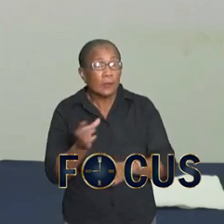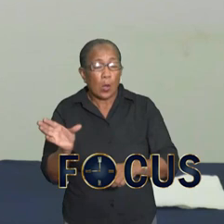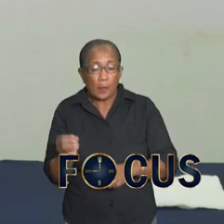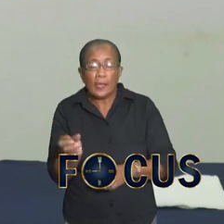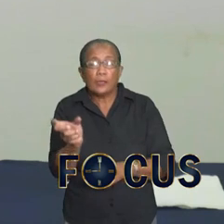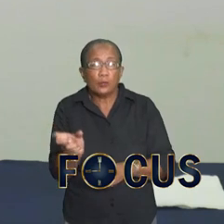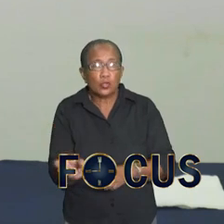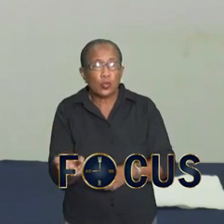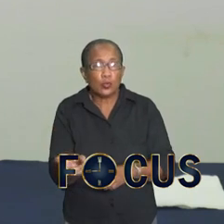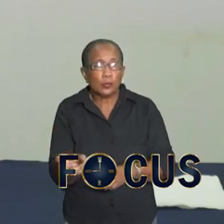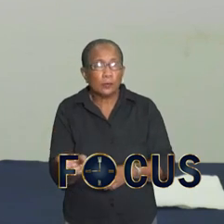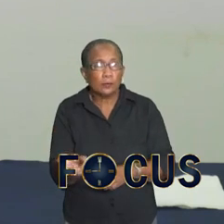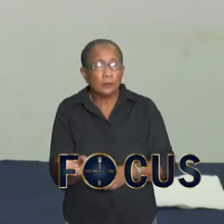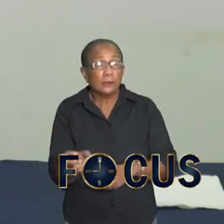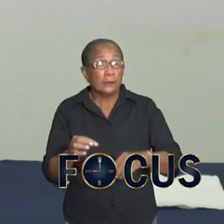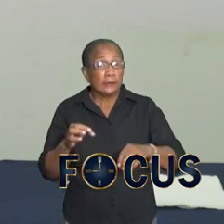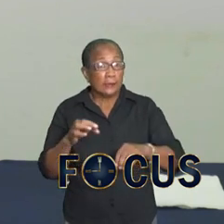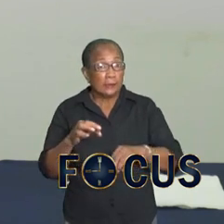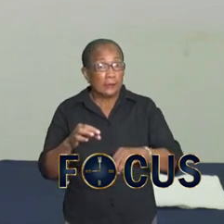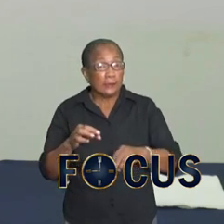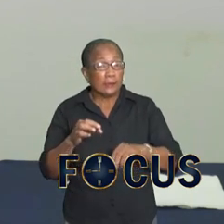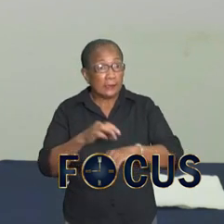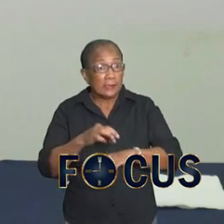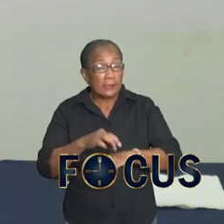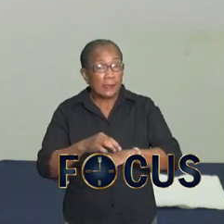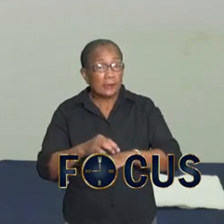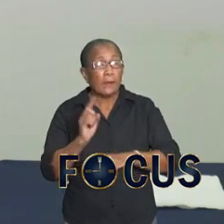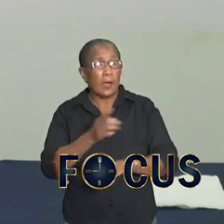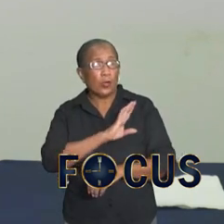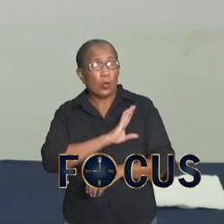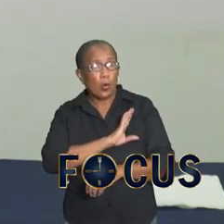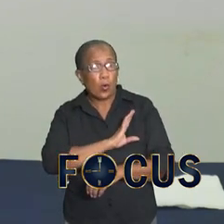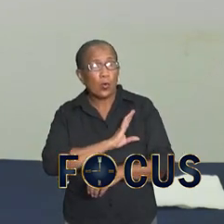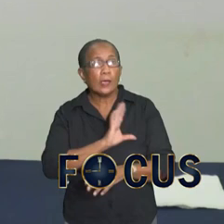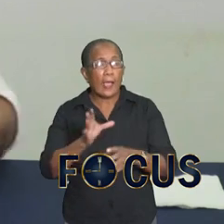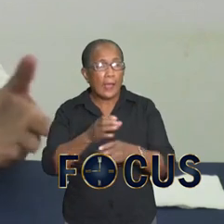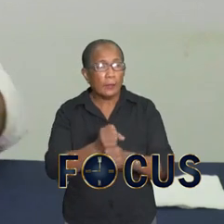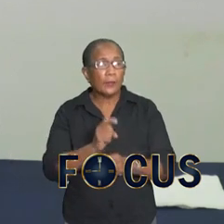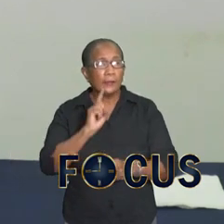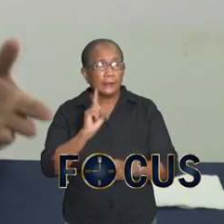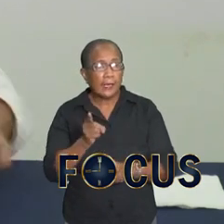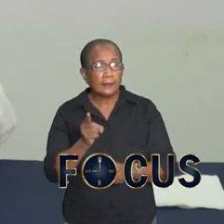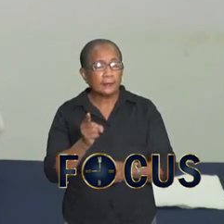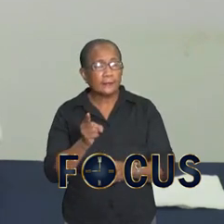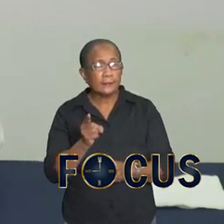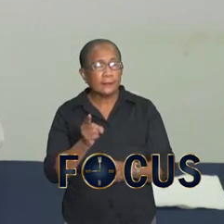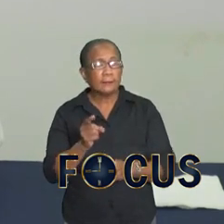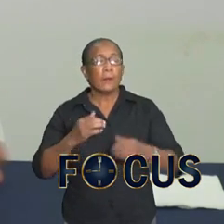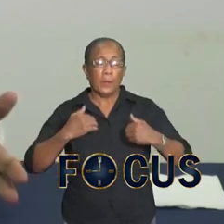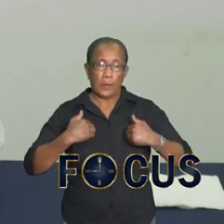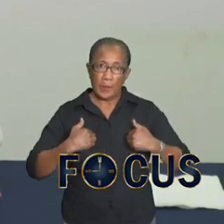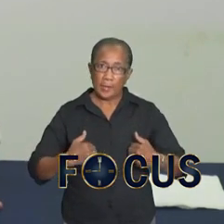persoon zijn ziekte in te dammen, maar misschien ook wel om ervoor te zorgen dat hij zijn mensen